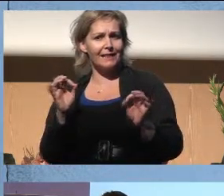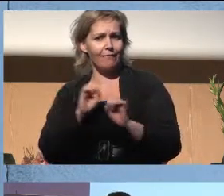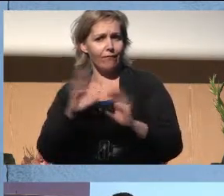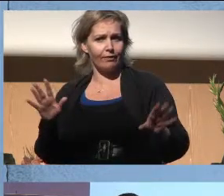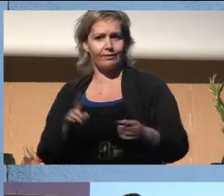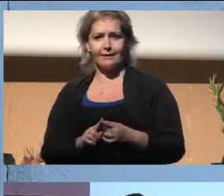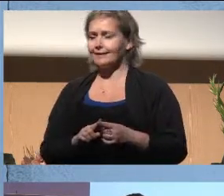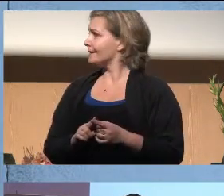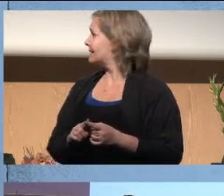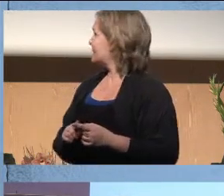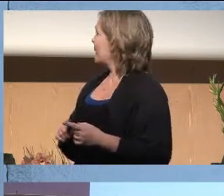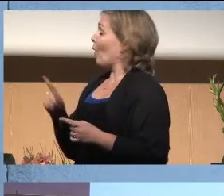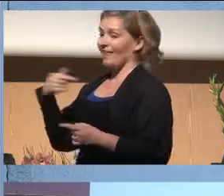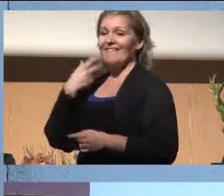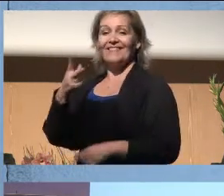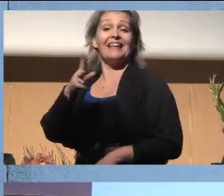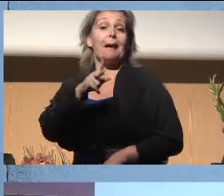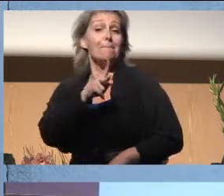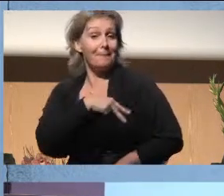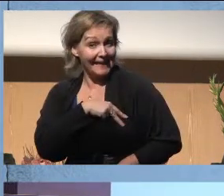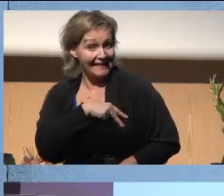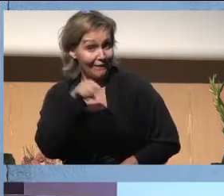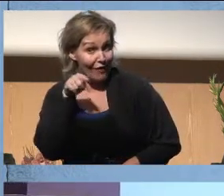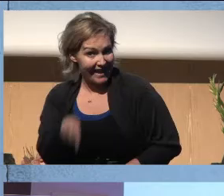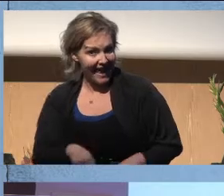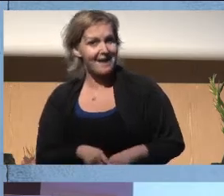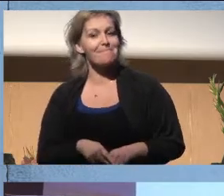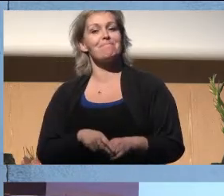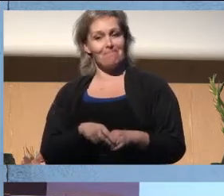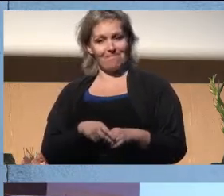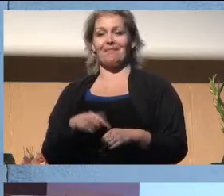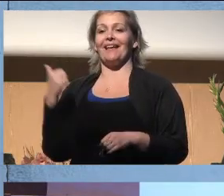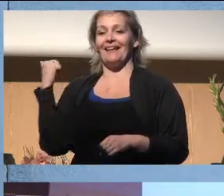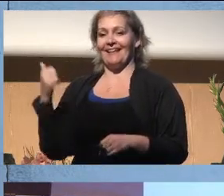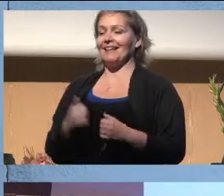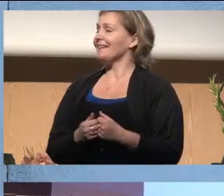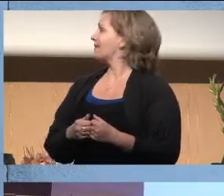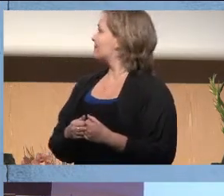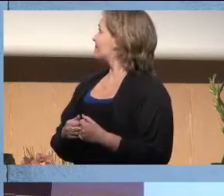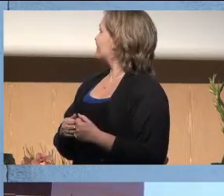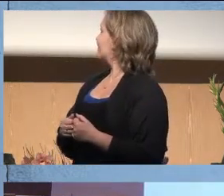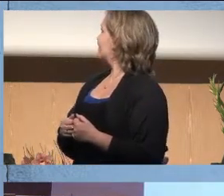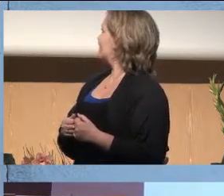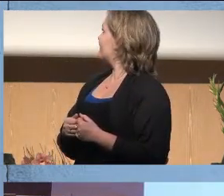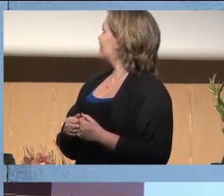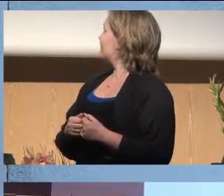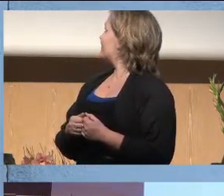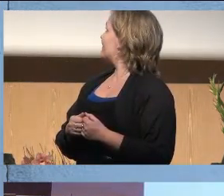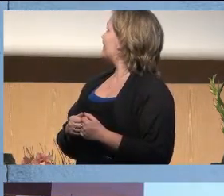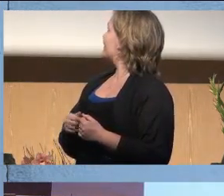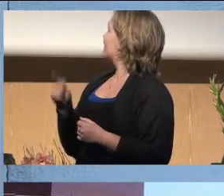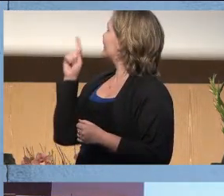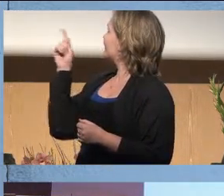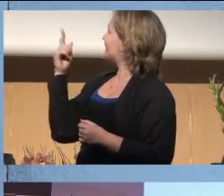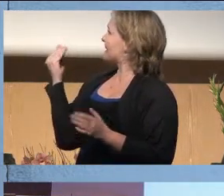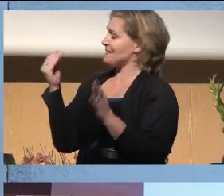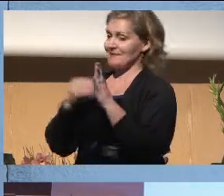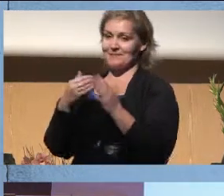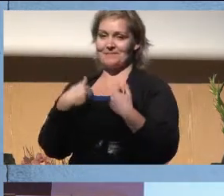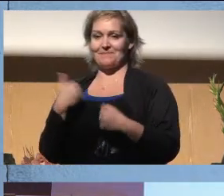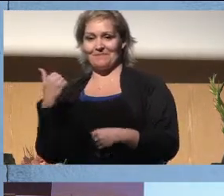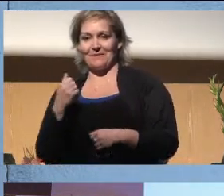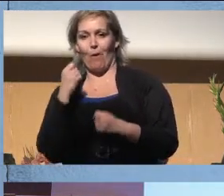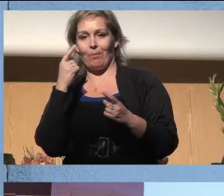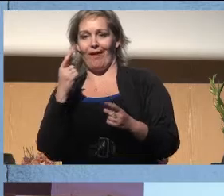för i Ystad. Bara andra pris visserligen, men och så har det smygits in en okänd fågel här. Jag upptäckte